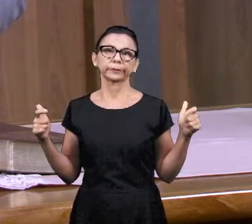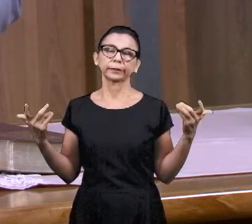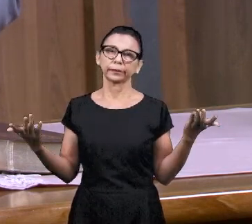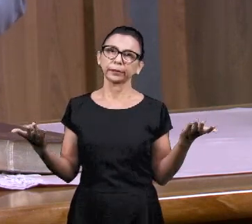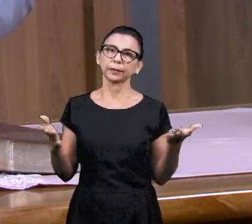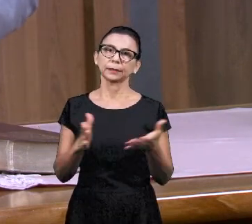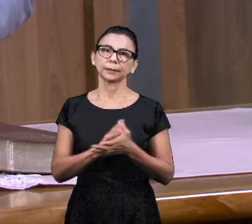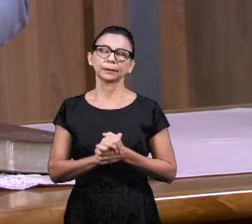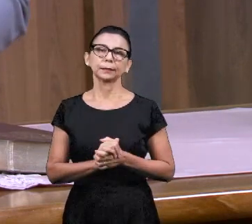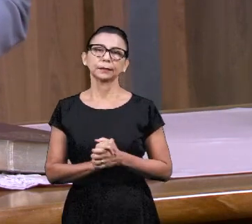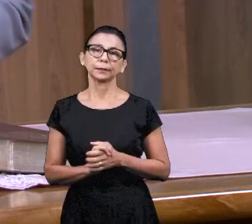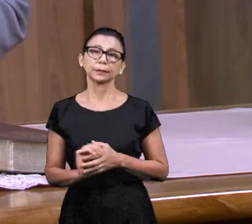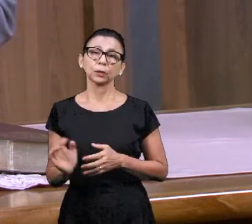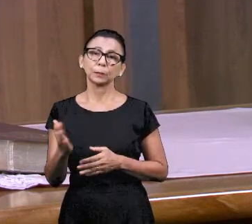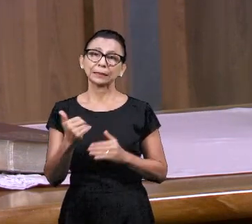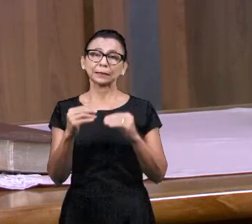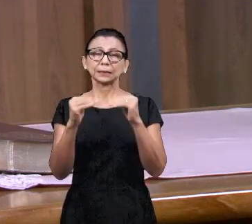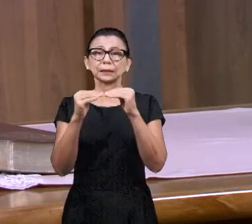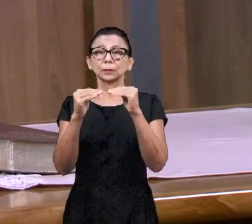d'être aligné avec notre